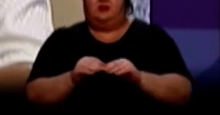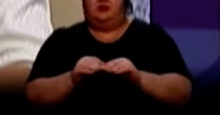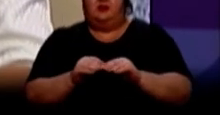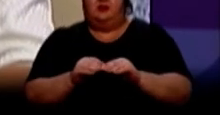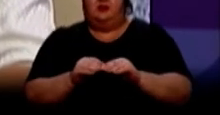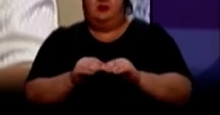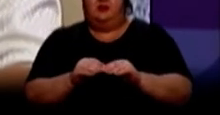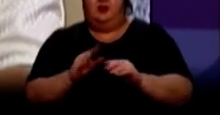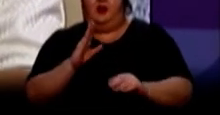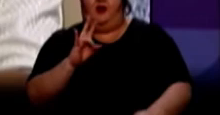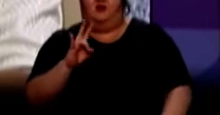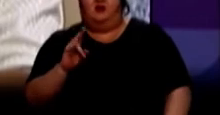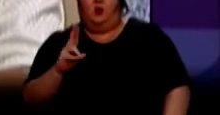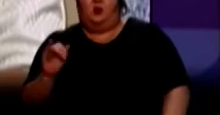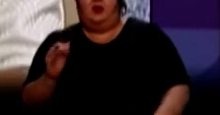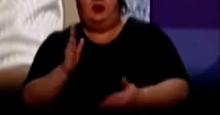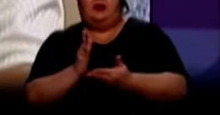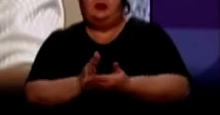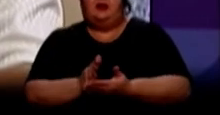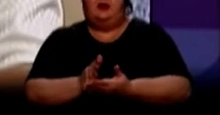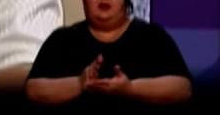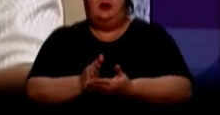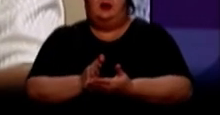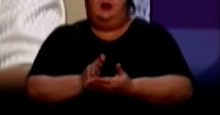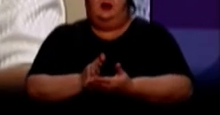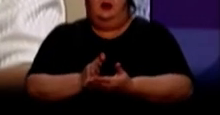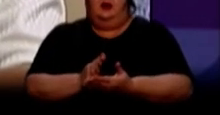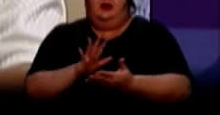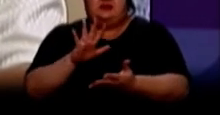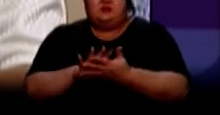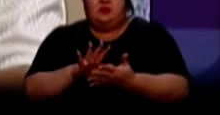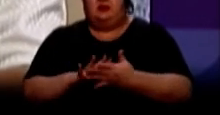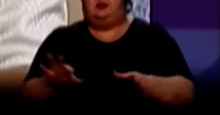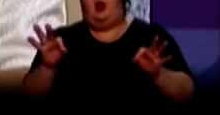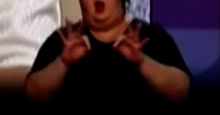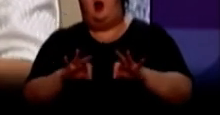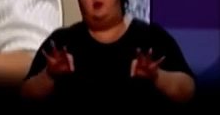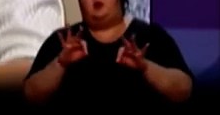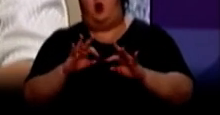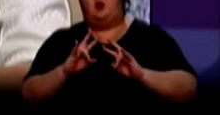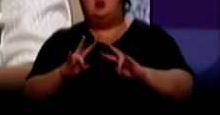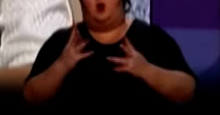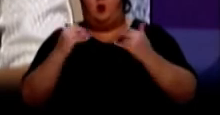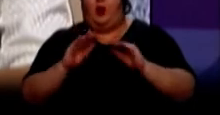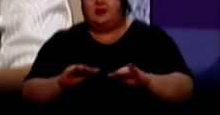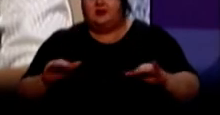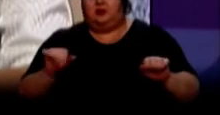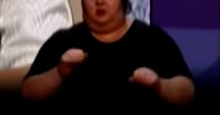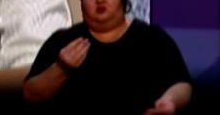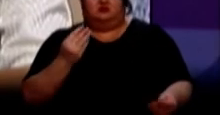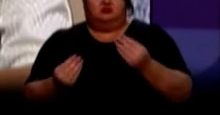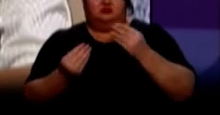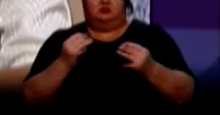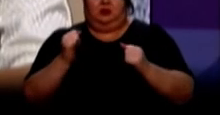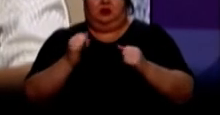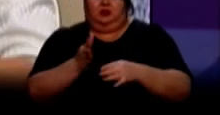розроблені. Онуки є дуже гарний кліп про сміття, взагалі про шкоду сміття. Коли навіть діти можуть граючись